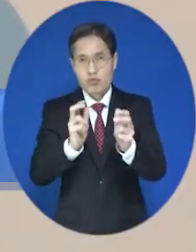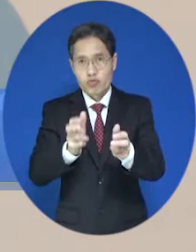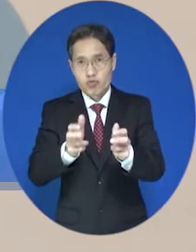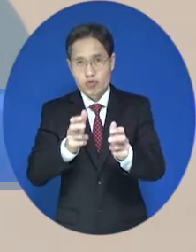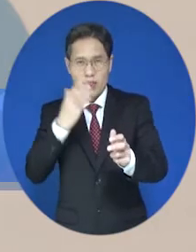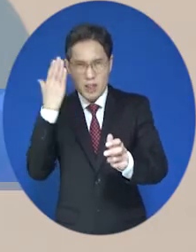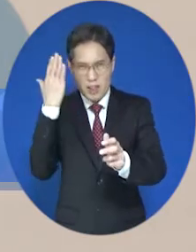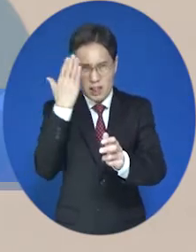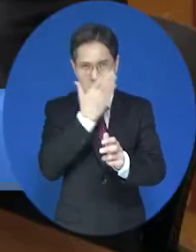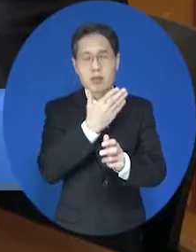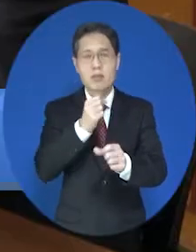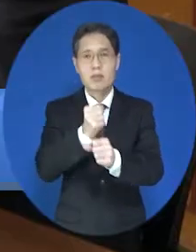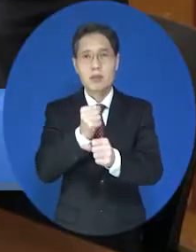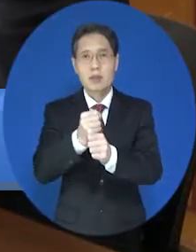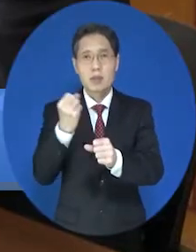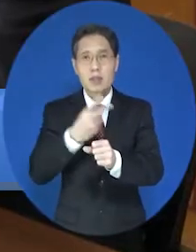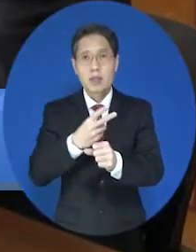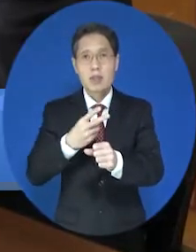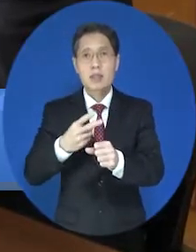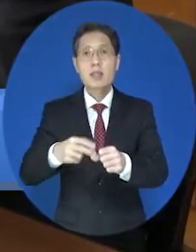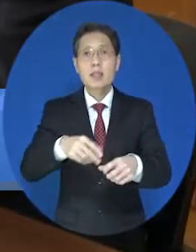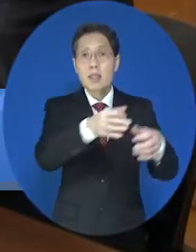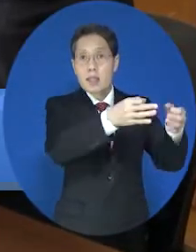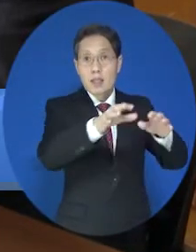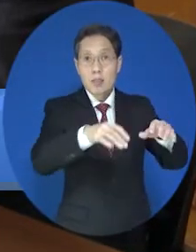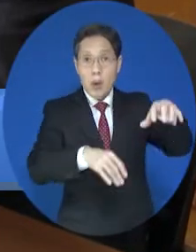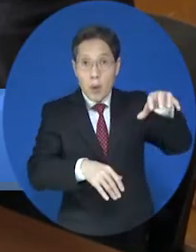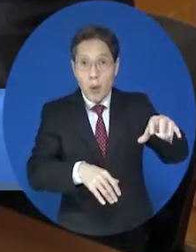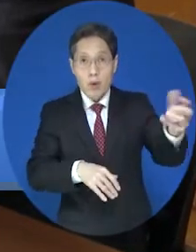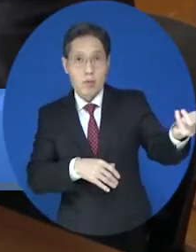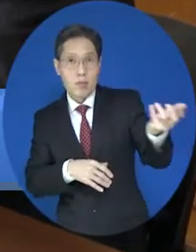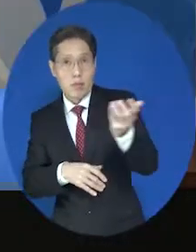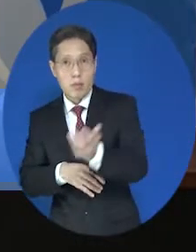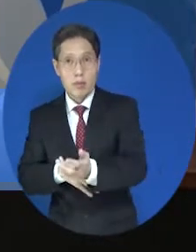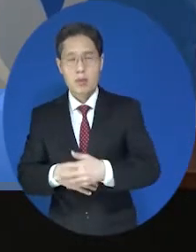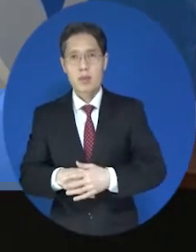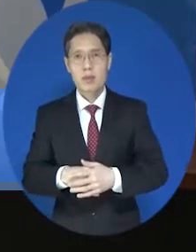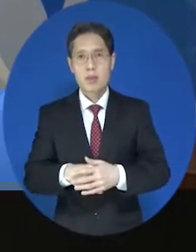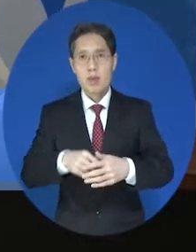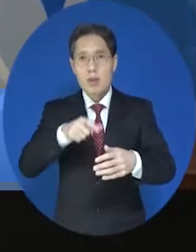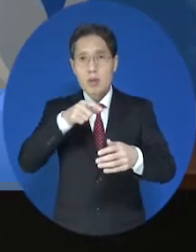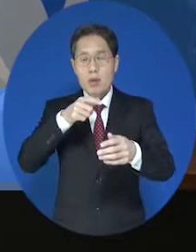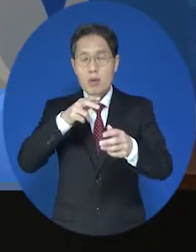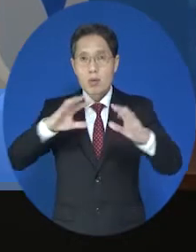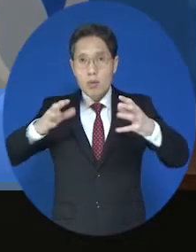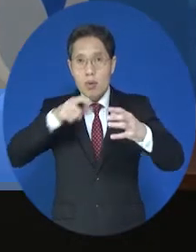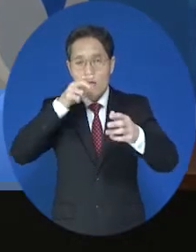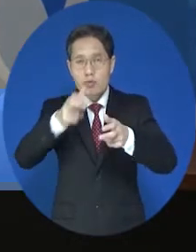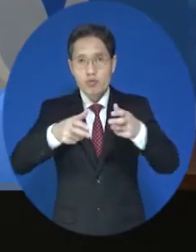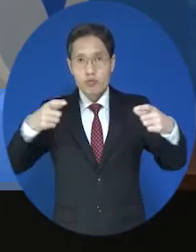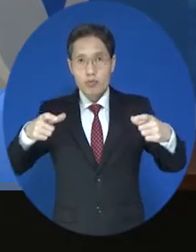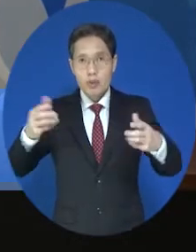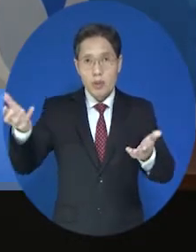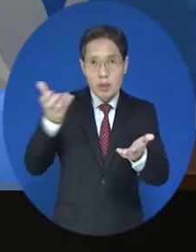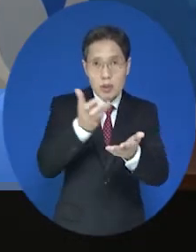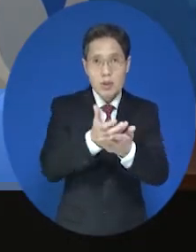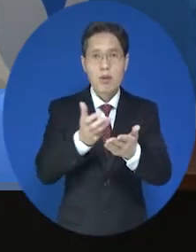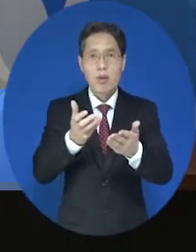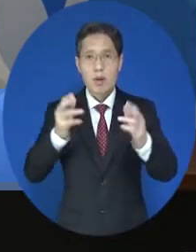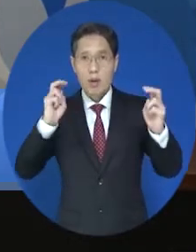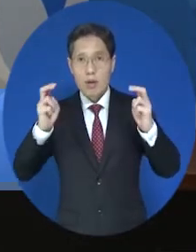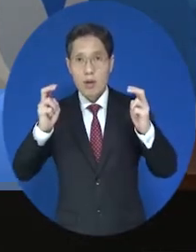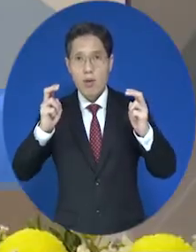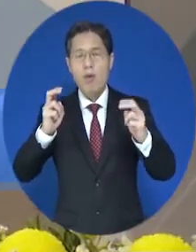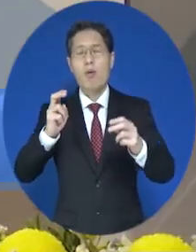공장을 건립하고 김해 본사를 태그로 이전할 계획입니다 국가 물산업 클러스터 입주로 기업 브랜드가치 향상을